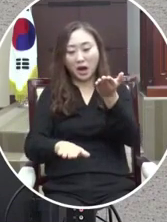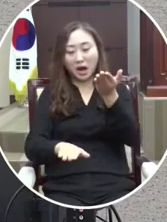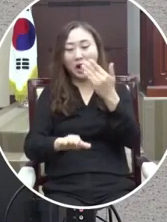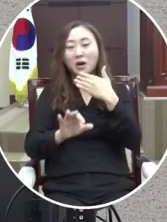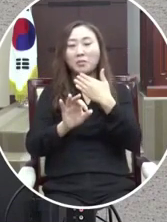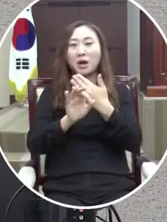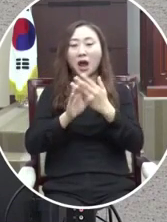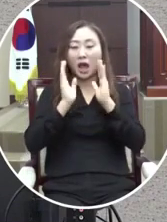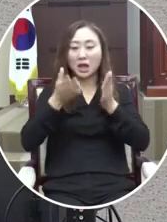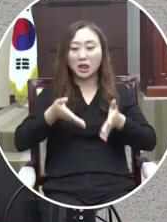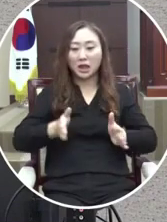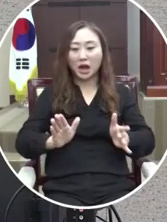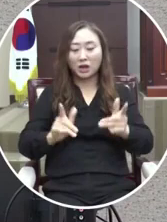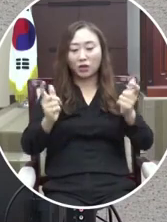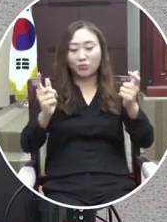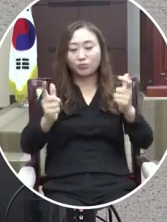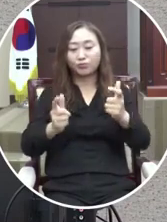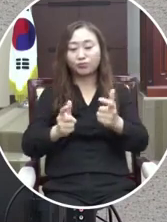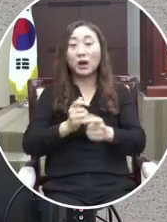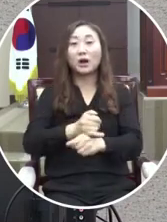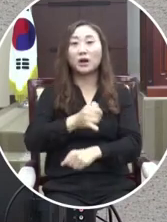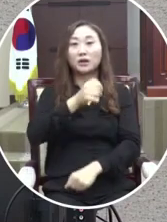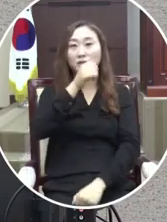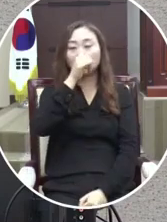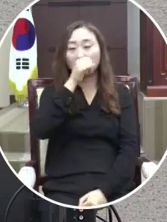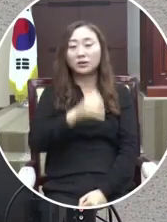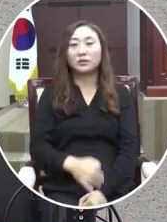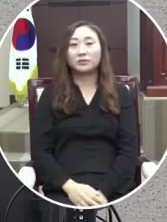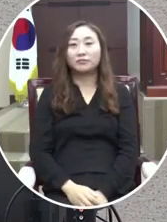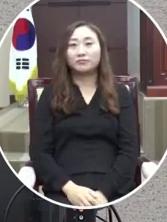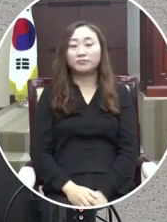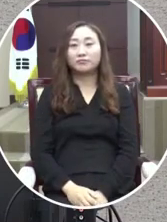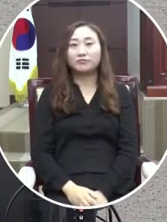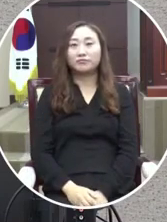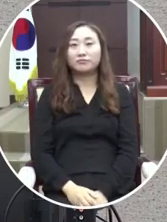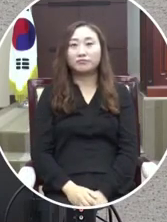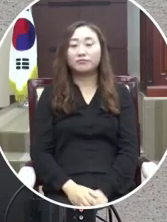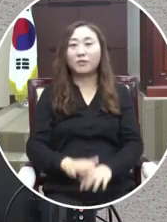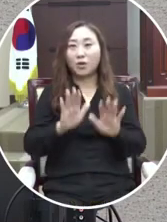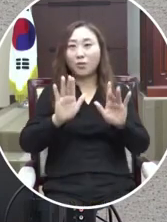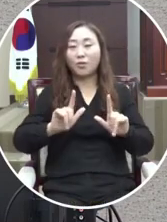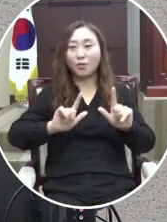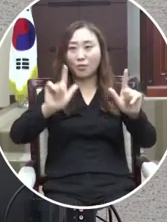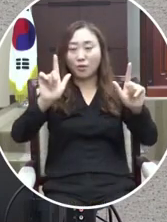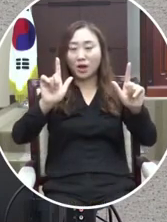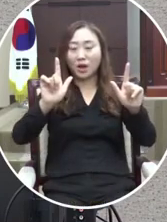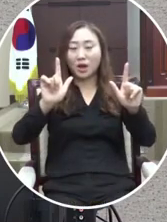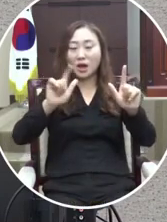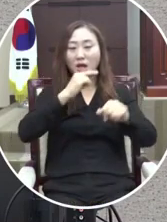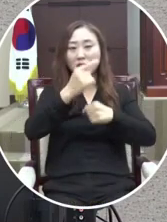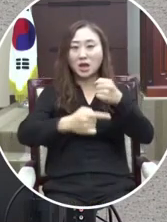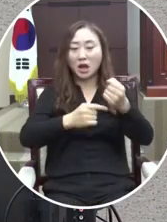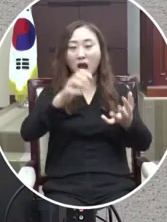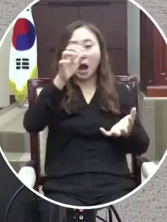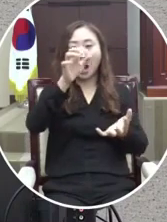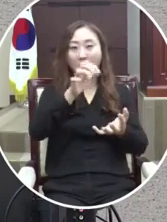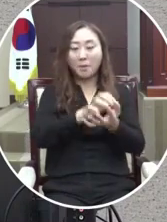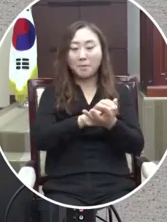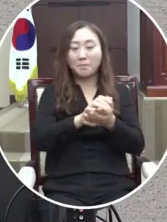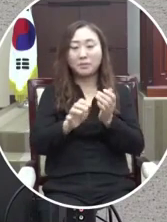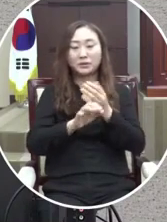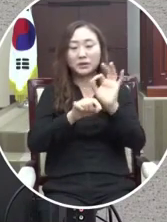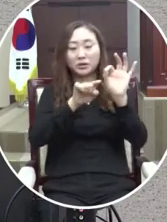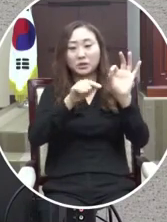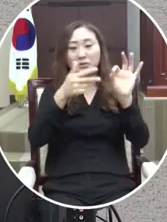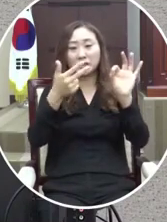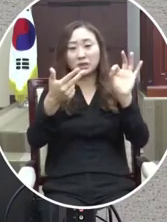갈수록 출생아 수는 더 줄어듭니다. 이를 감안하면 올해 연간 기준 합계 출산율은